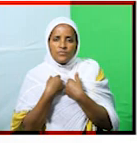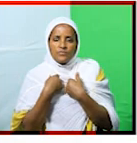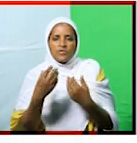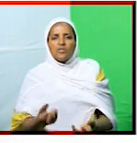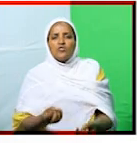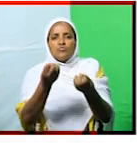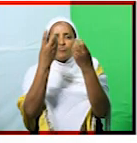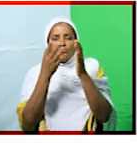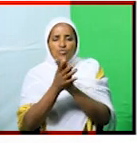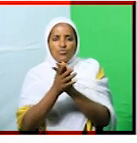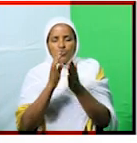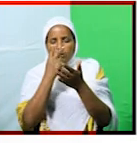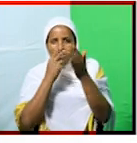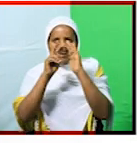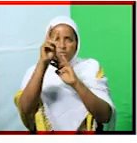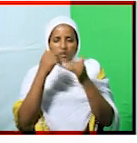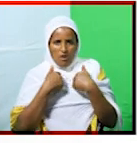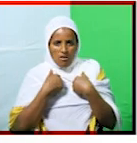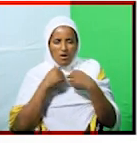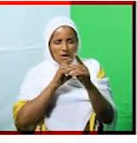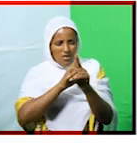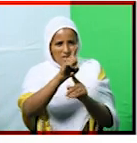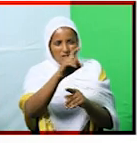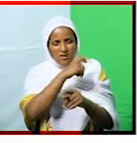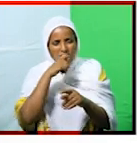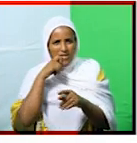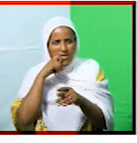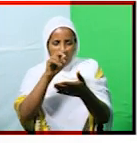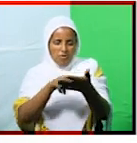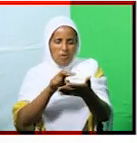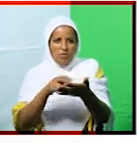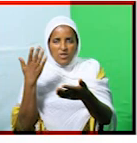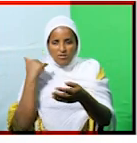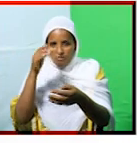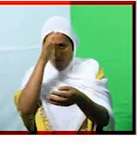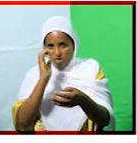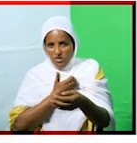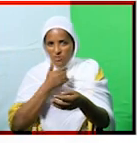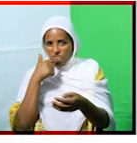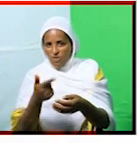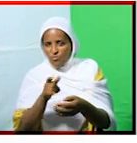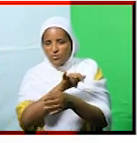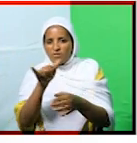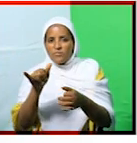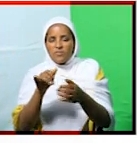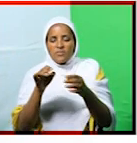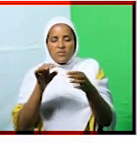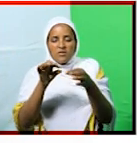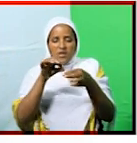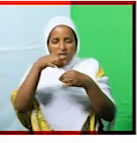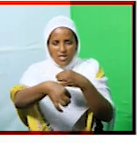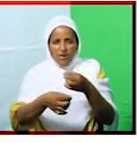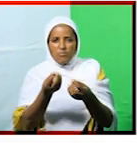ብዙ ትንቢት አለ፣ ቀጥታ ደረቅ ንባብም አለ። ቅድም የንታ እንዳሉት እንግዲህ ልጠንም